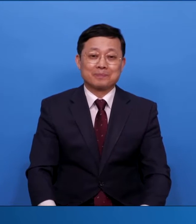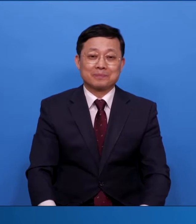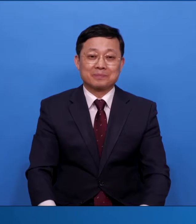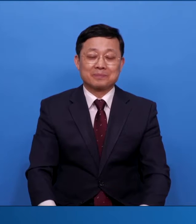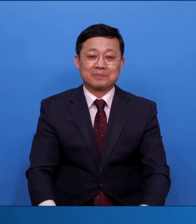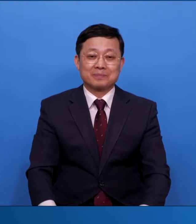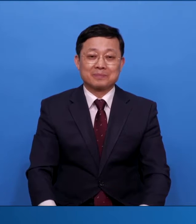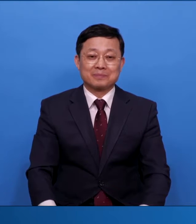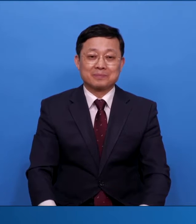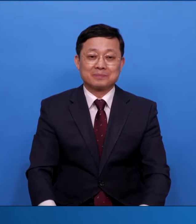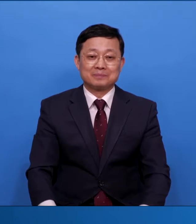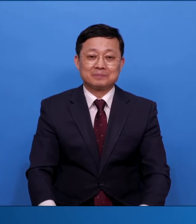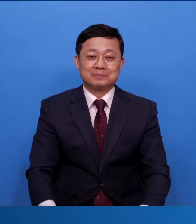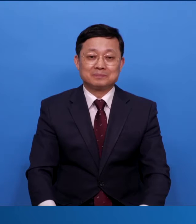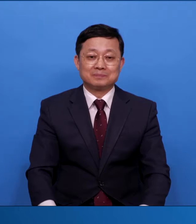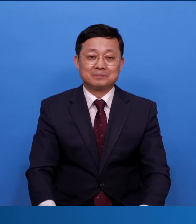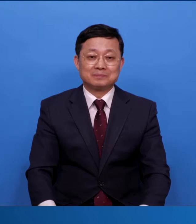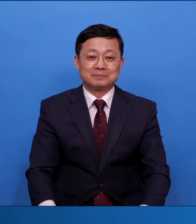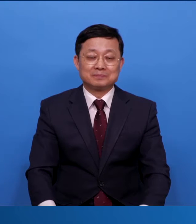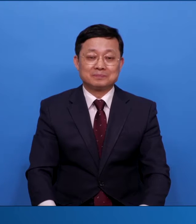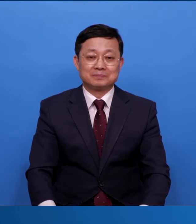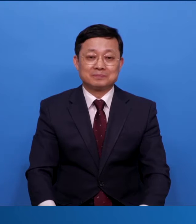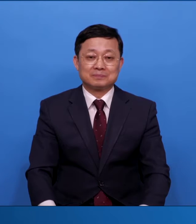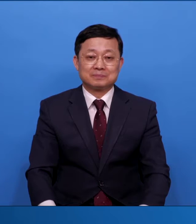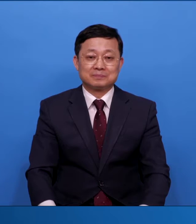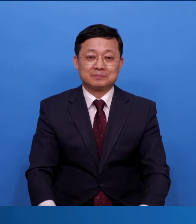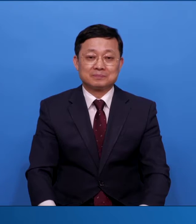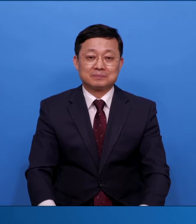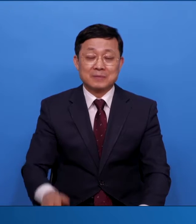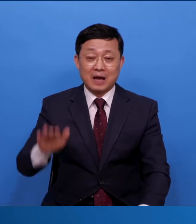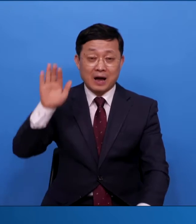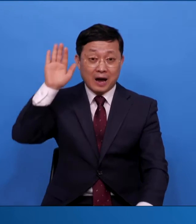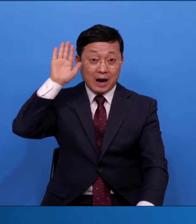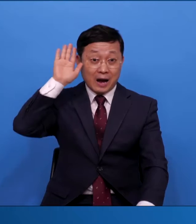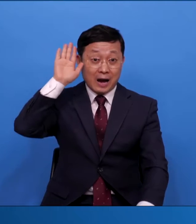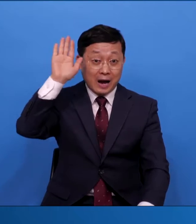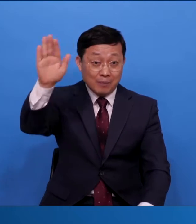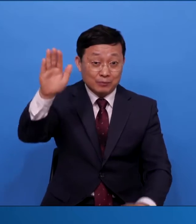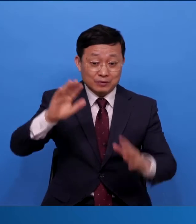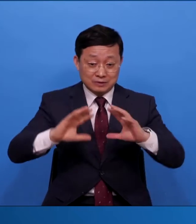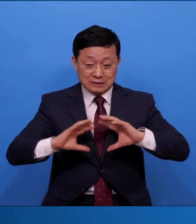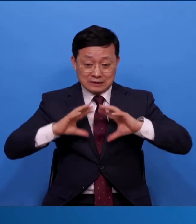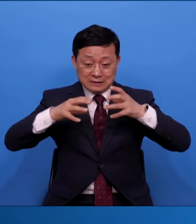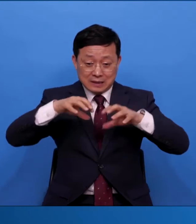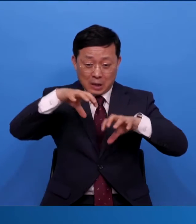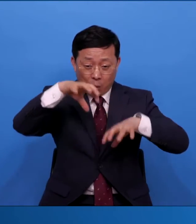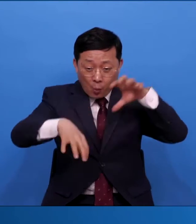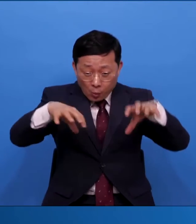앞으로 전 세계 한 참자 일으키시면 세계복음화는 이걸로 가지고 되어지는 겁니다.